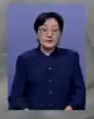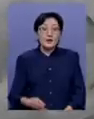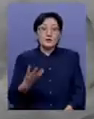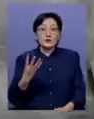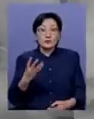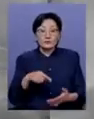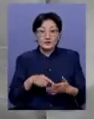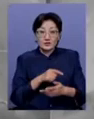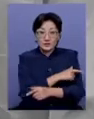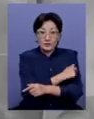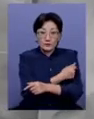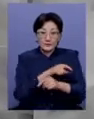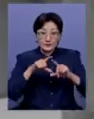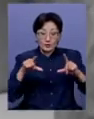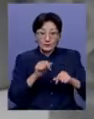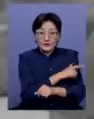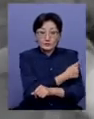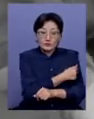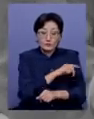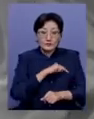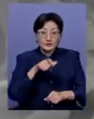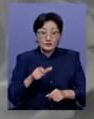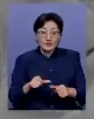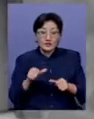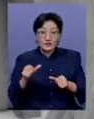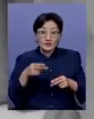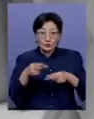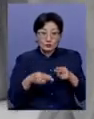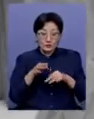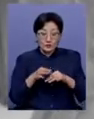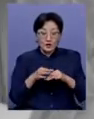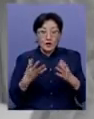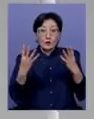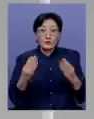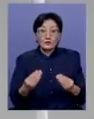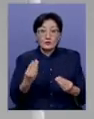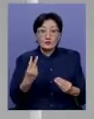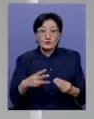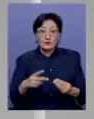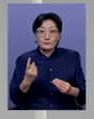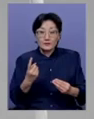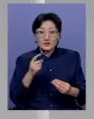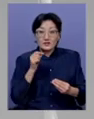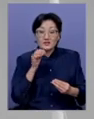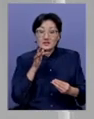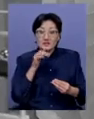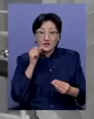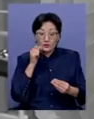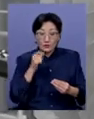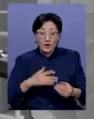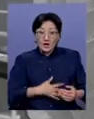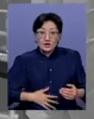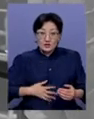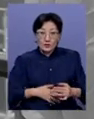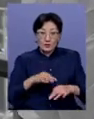4-ші қалалық клиникалық аурухана дәрігерлері бүгін ерекше ота жасады. Күндіз 31 жастағы ер адам іш ауруына шағымданып,